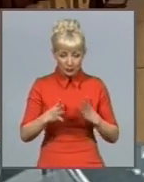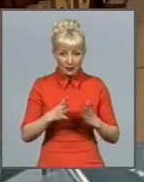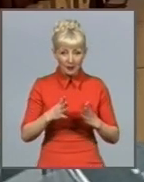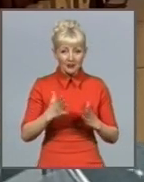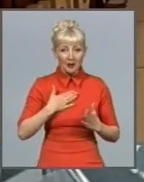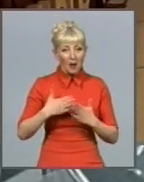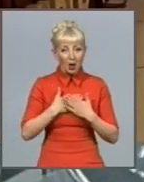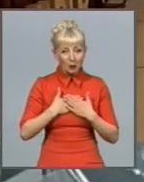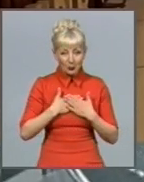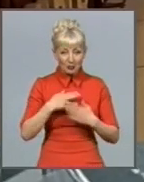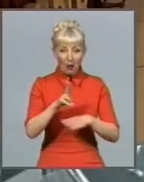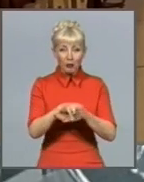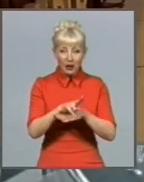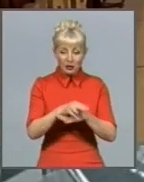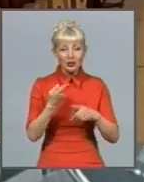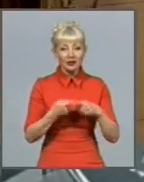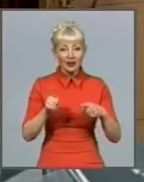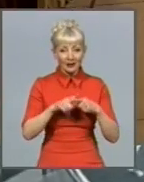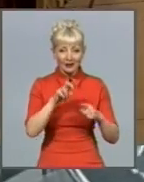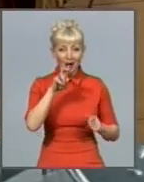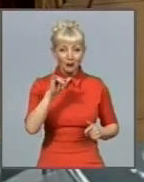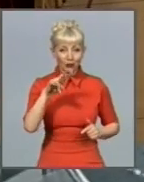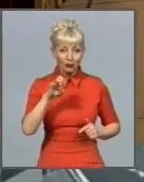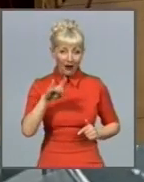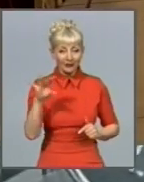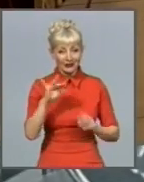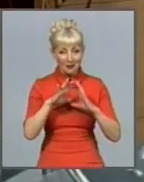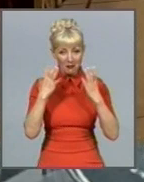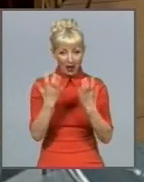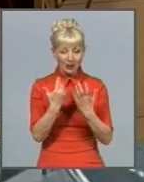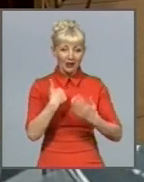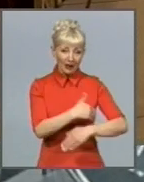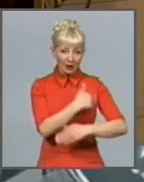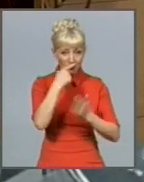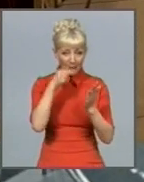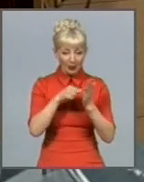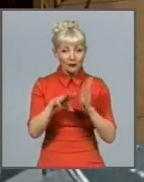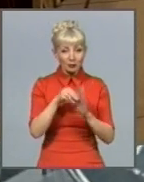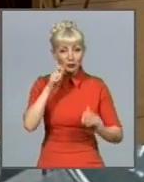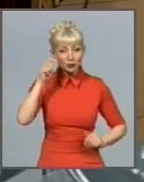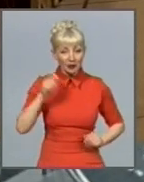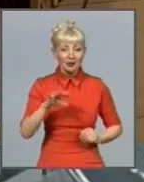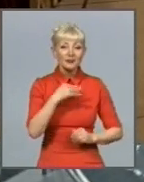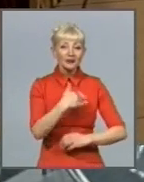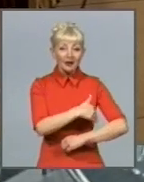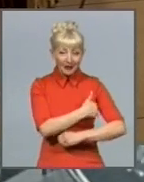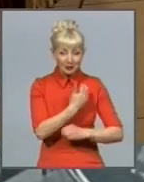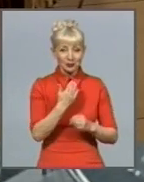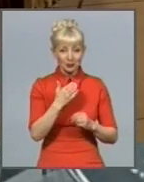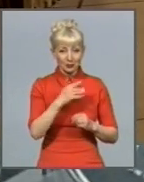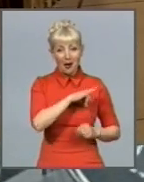– это булавы и мяч. Я хочу попасть в сборную Украины и хочу полететь